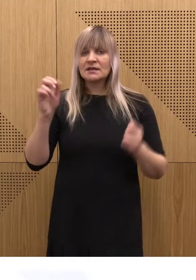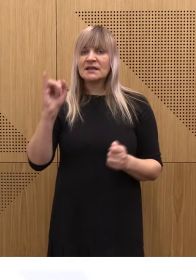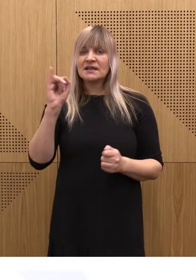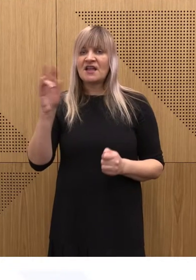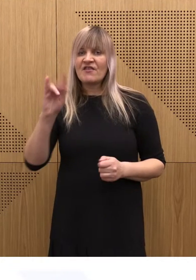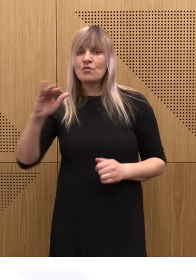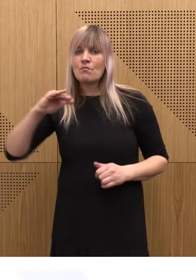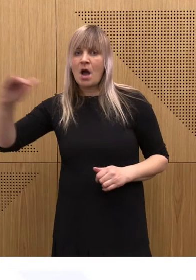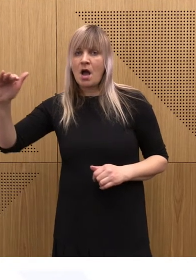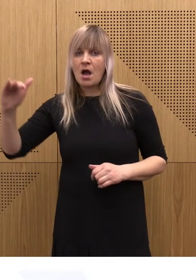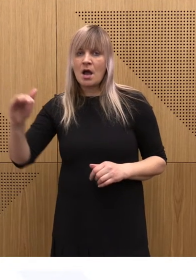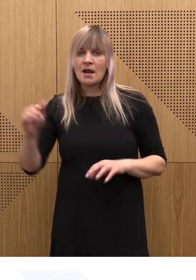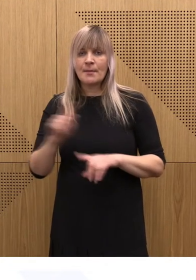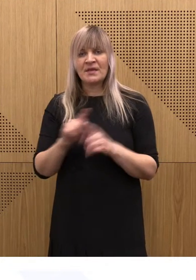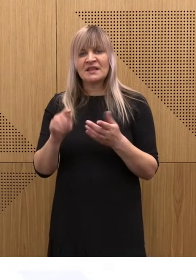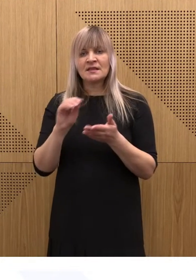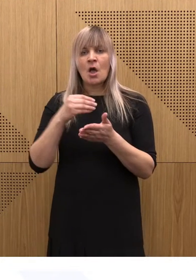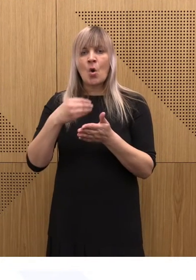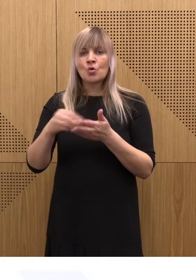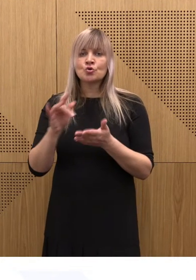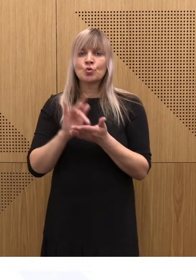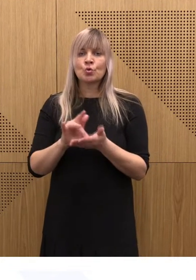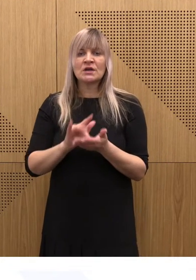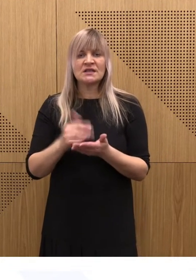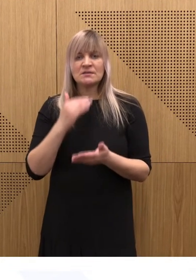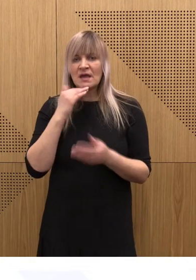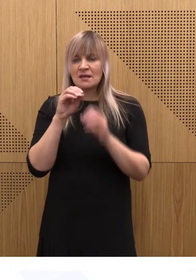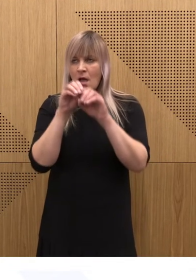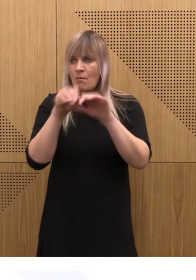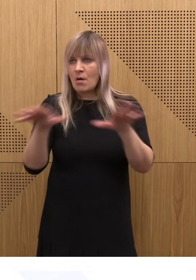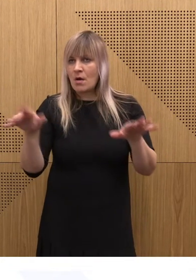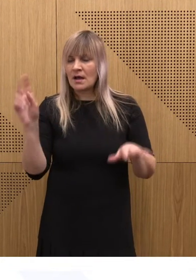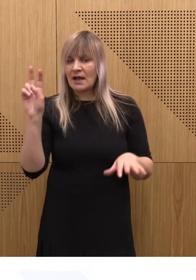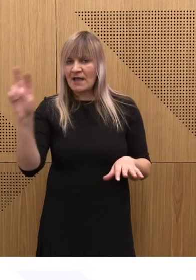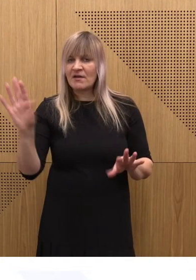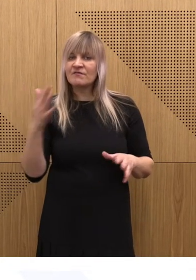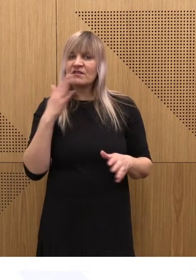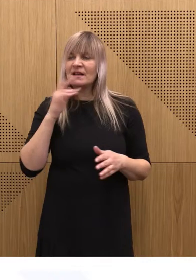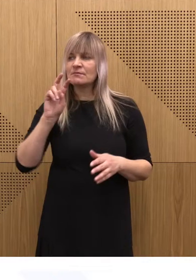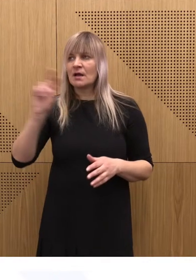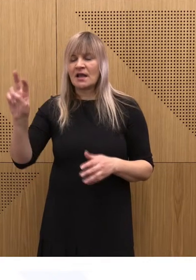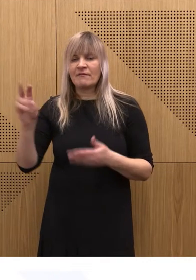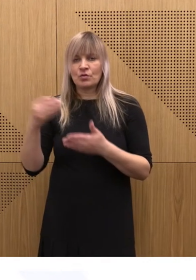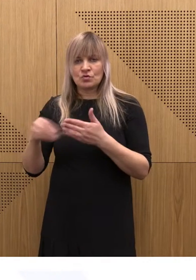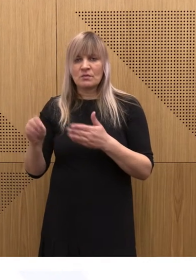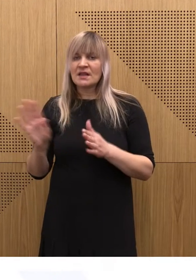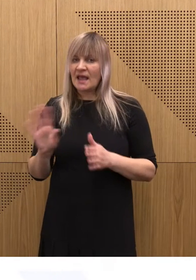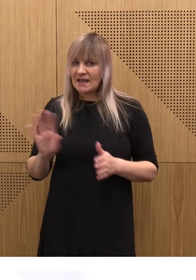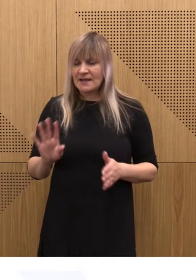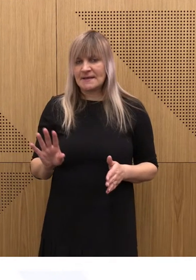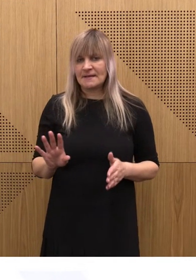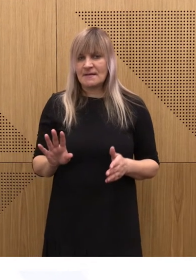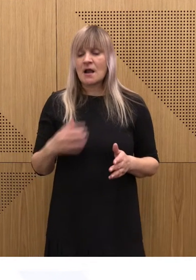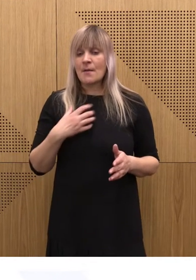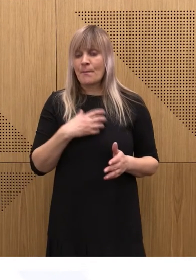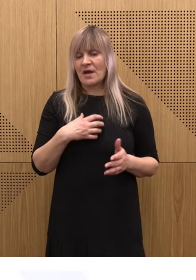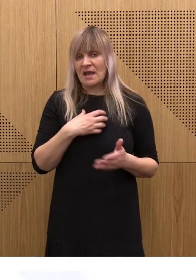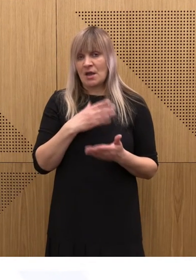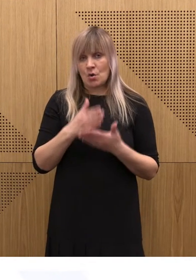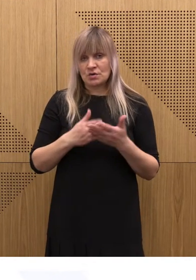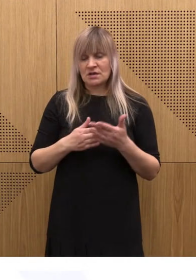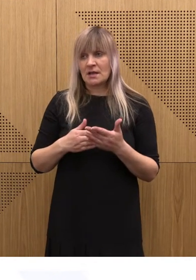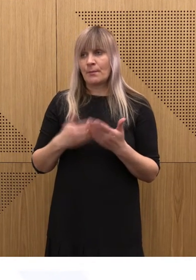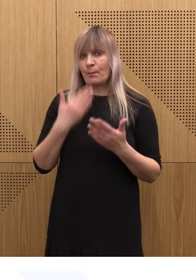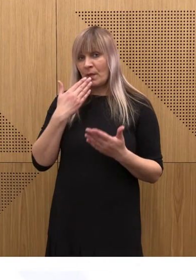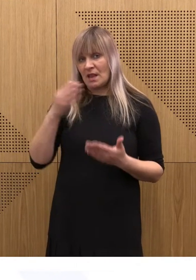et ei tekiks sellist ostuturismi üle erinevate maakonna piiride, halvemal üle riigi piiri. Aga põhiosas läheksime tegelikult sama teed, mida teadusnõukoda